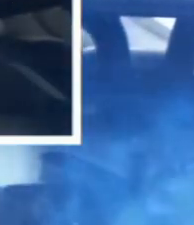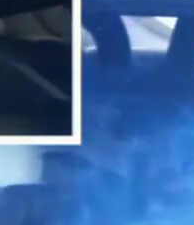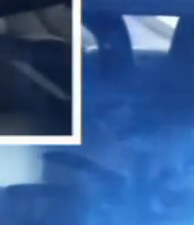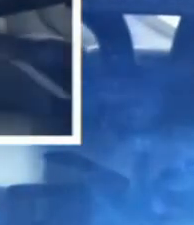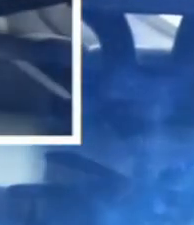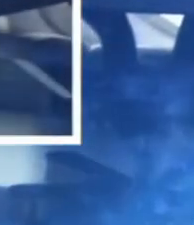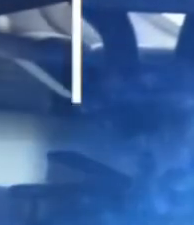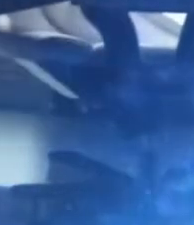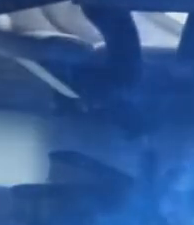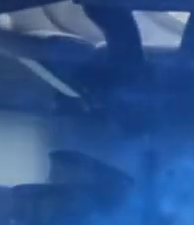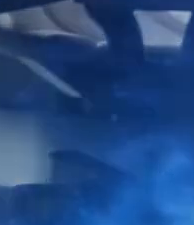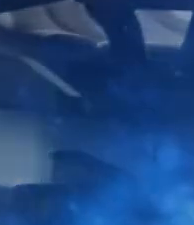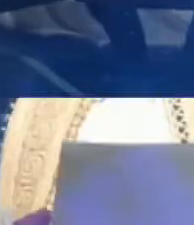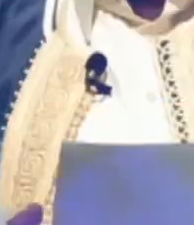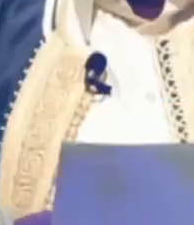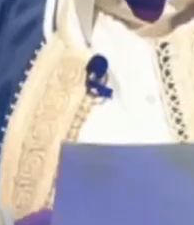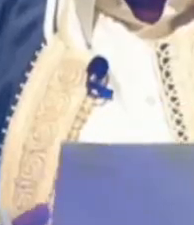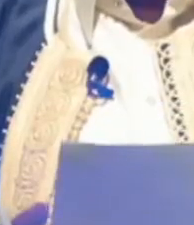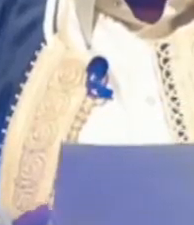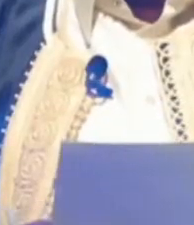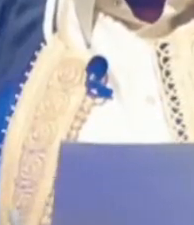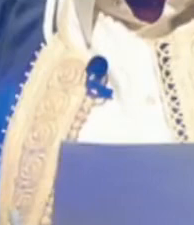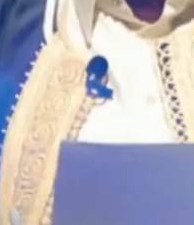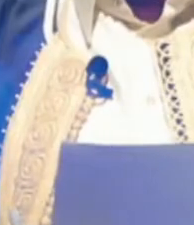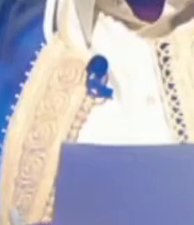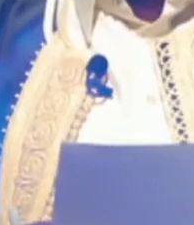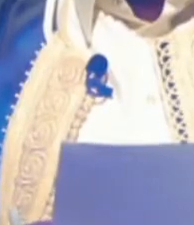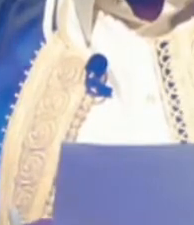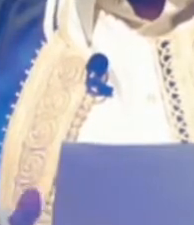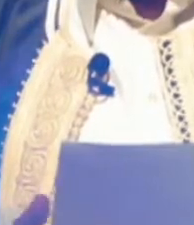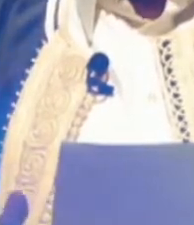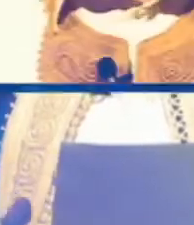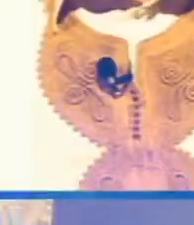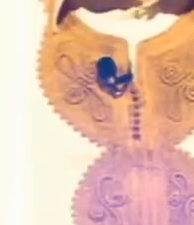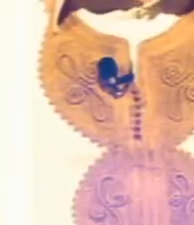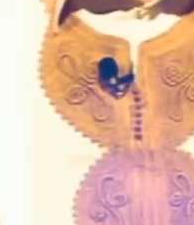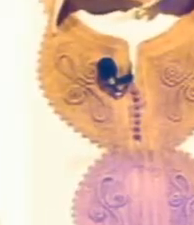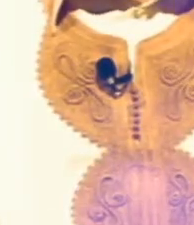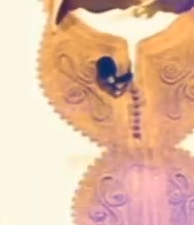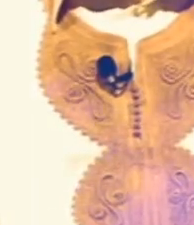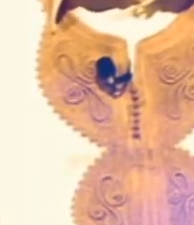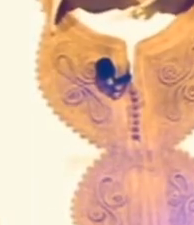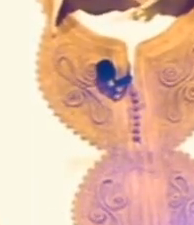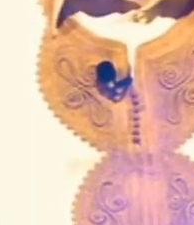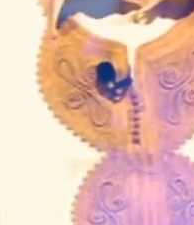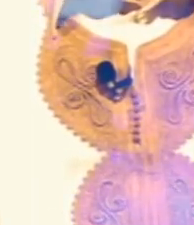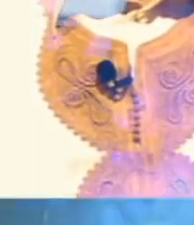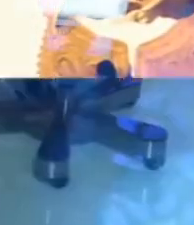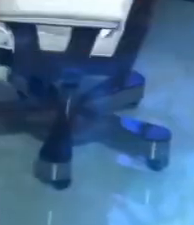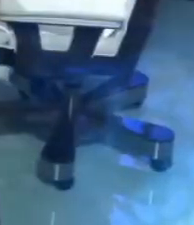شورا. فللإفتاء عندهم كنوز تحيل مدارك